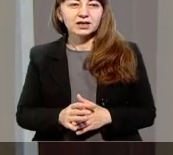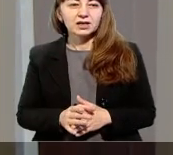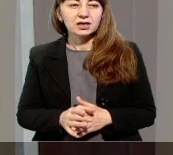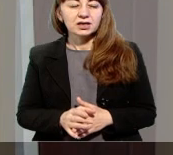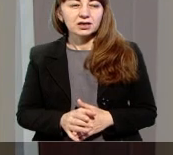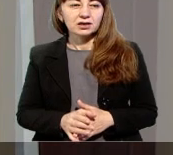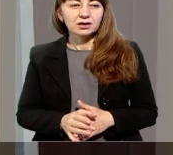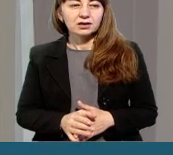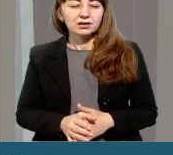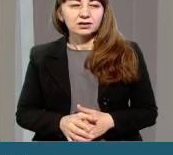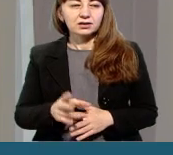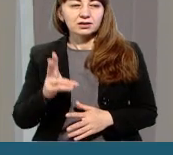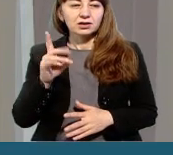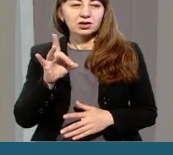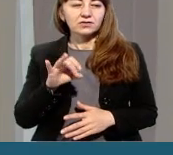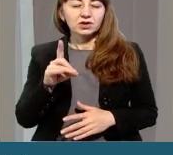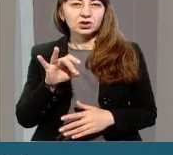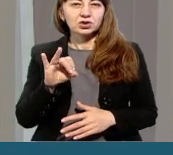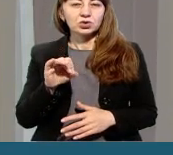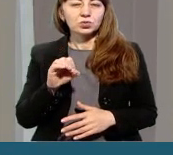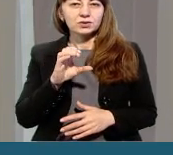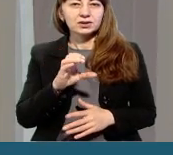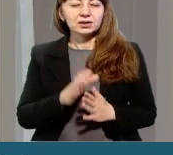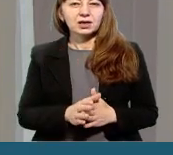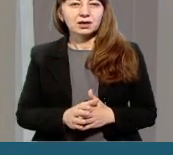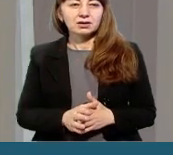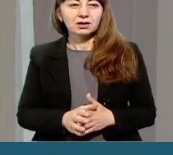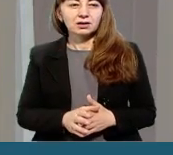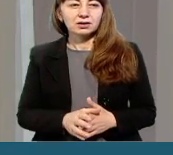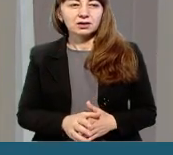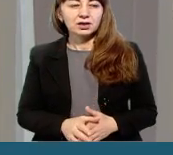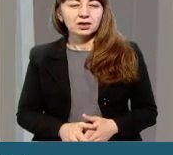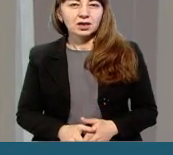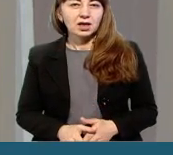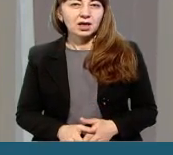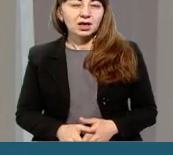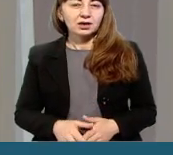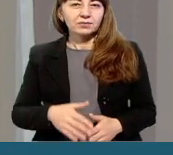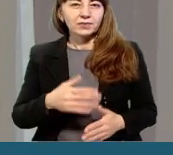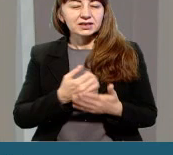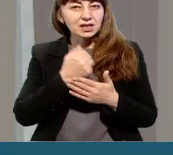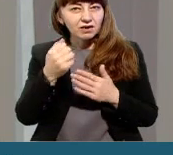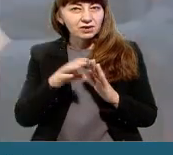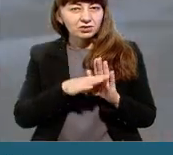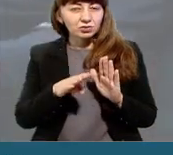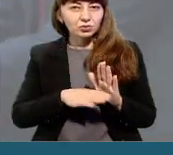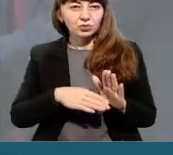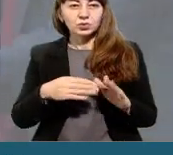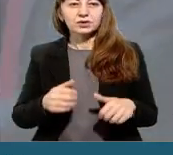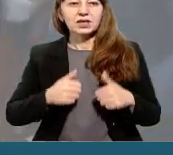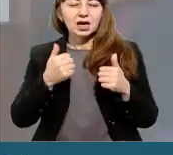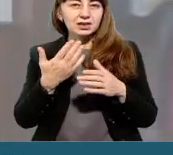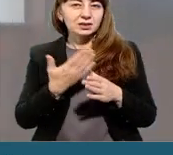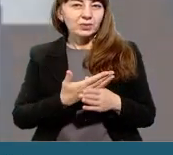пен қауіпсіздікті сақтау жолындағы өзара сенімді нығайтуға ықпал ету, екі ел арасындағы байланыс достыққа негізделген.